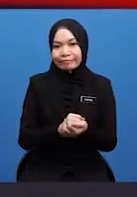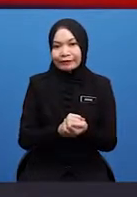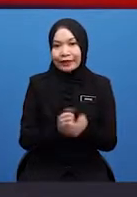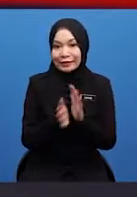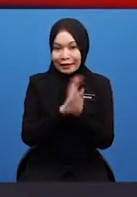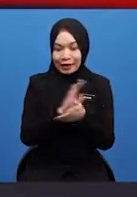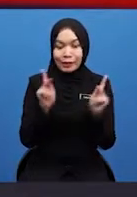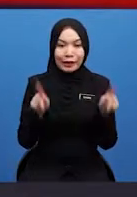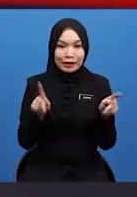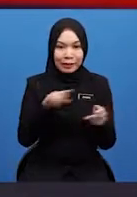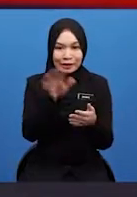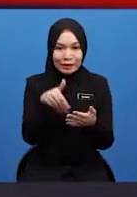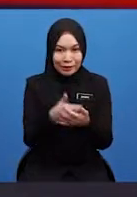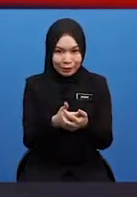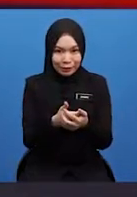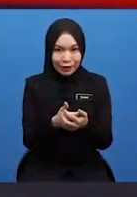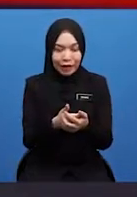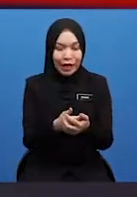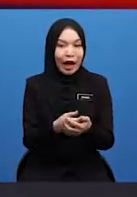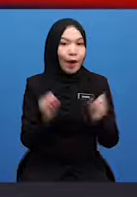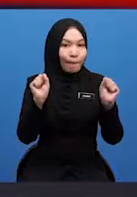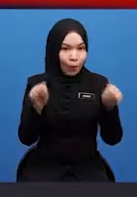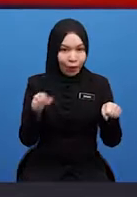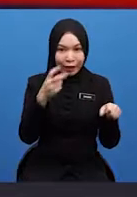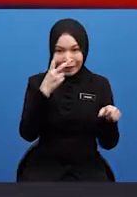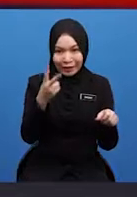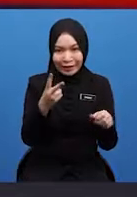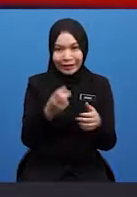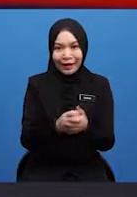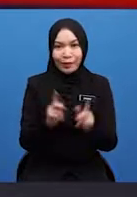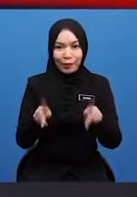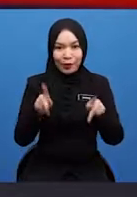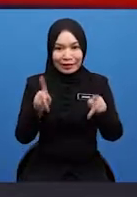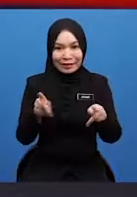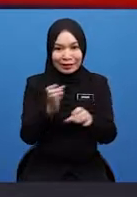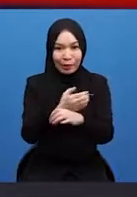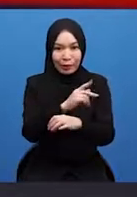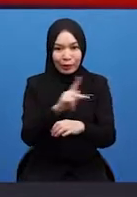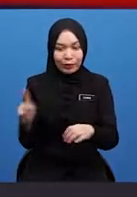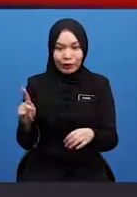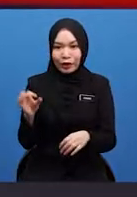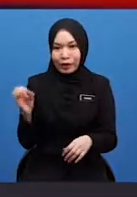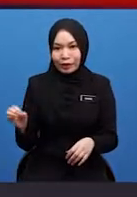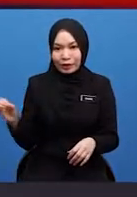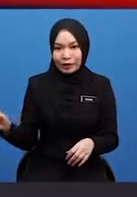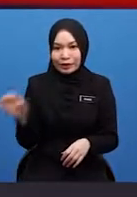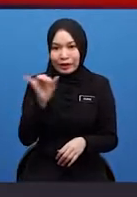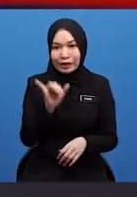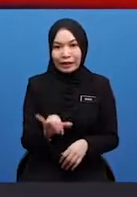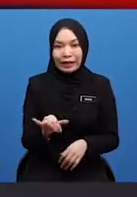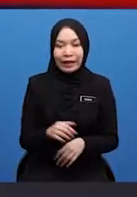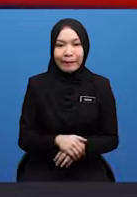umumnya, pelajar-pelajar yang berada di rumah boleh melihat proses pembentukan objek-objek yang